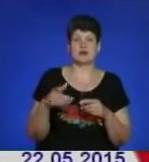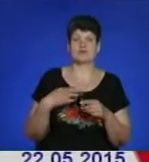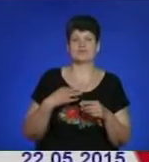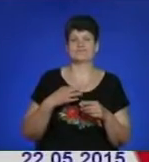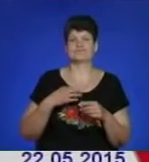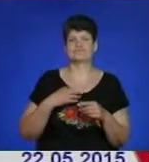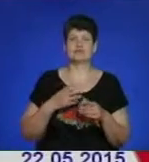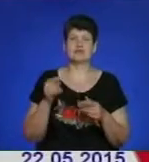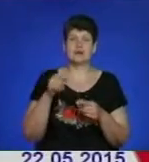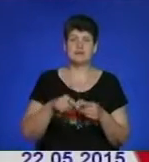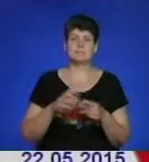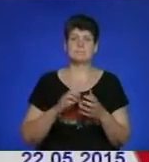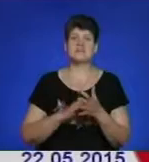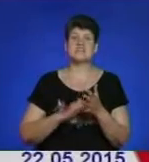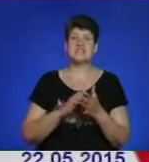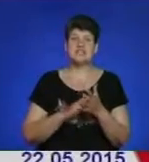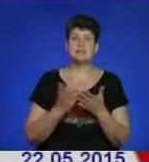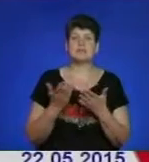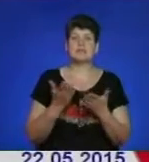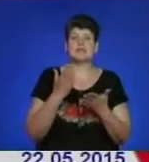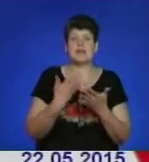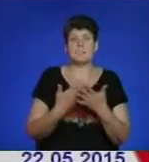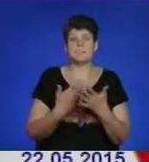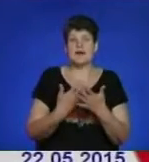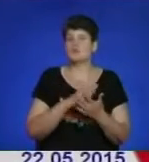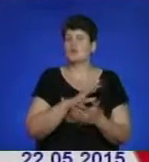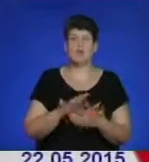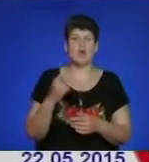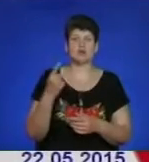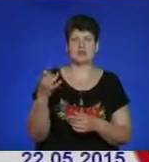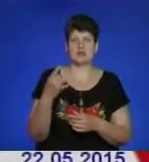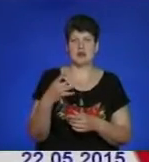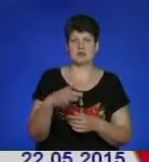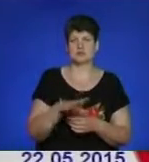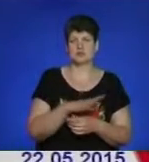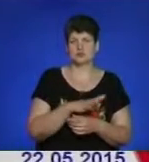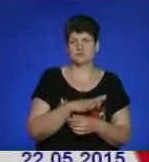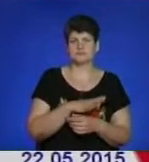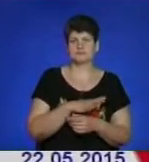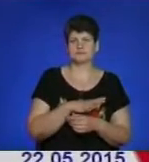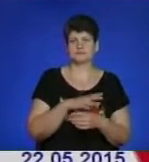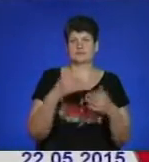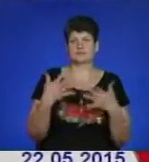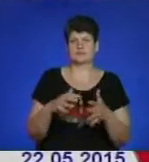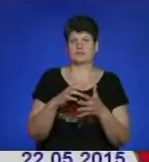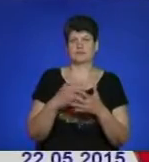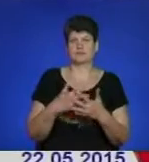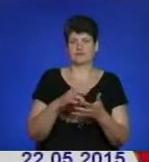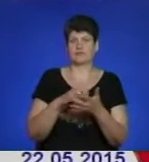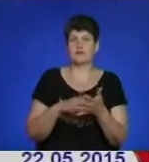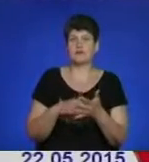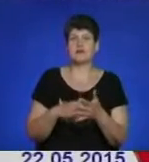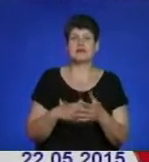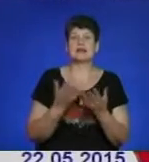і тими причинами, які вже, напевно, і не один раз приводили до репродуктивних втрат. Кількість